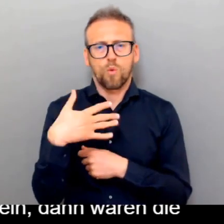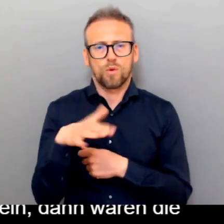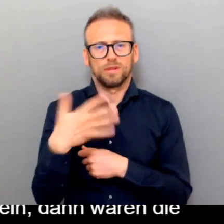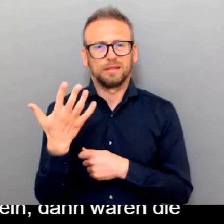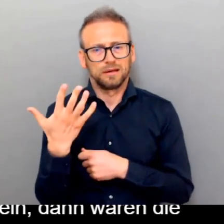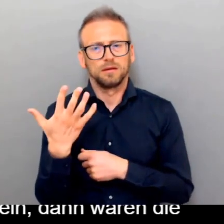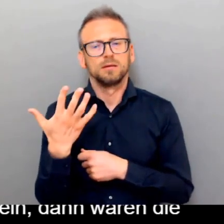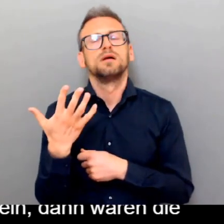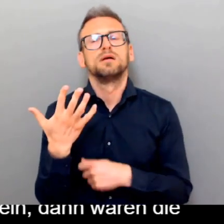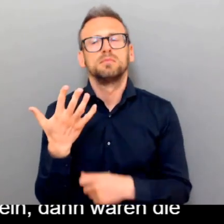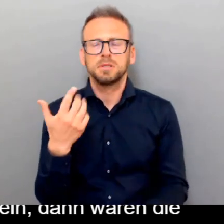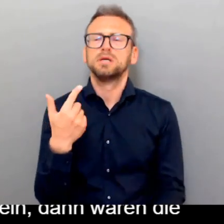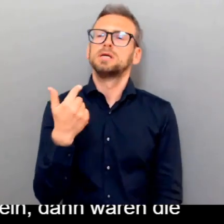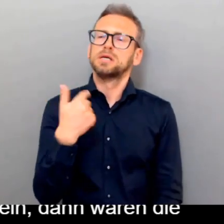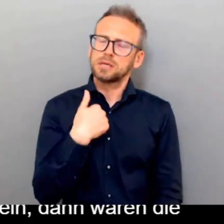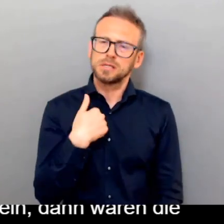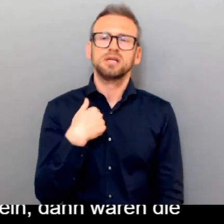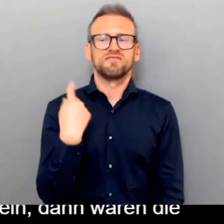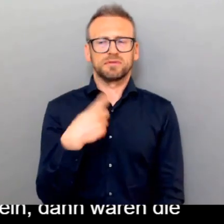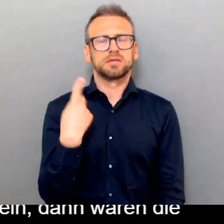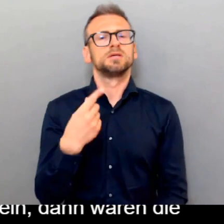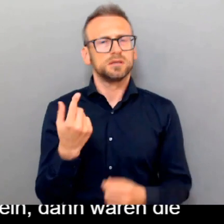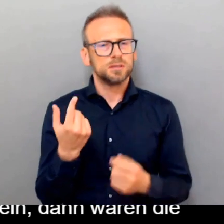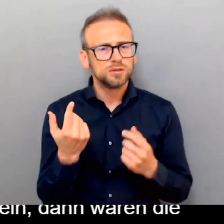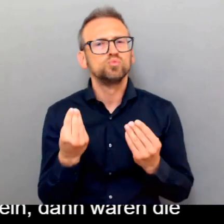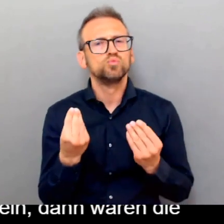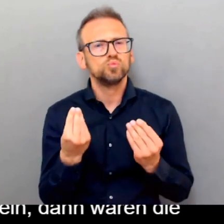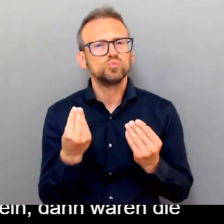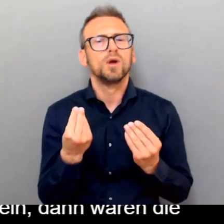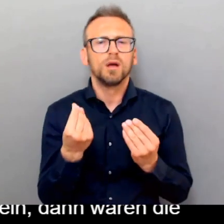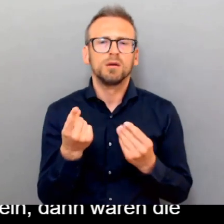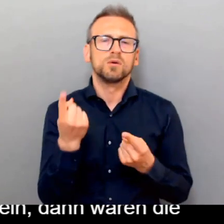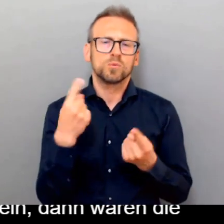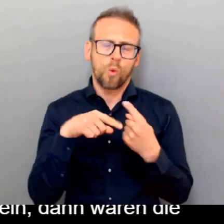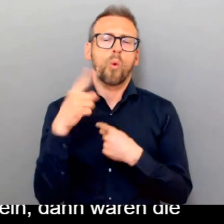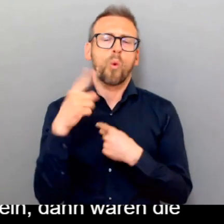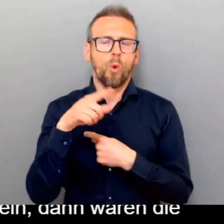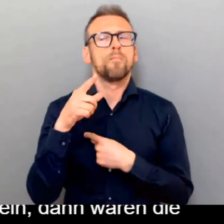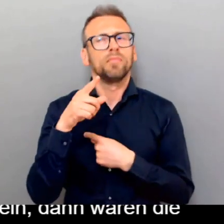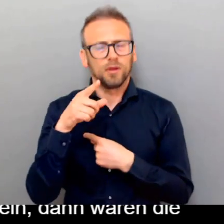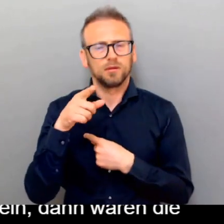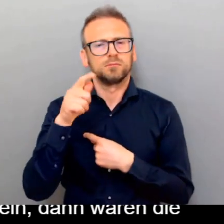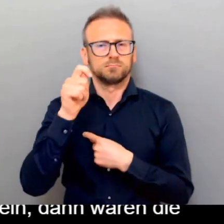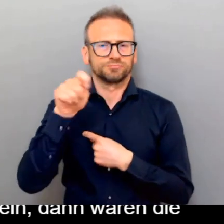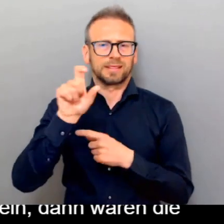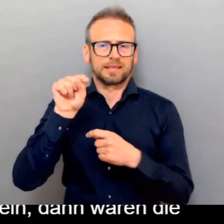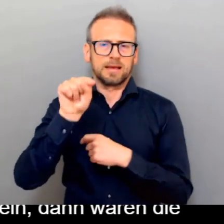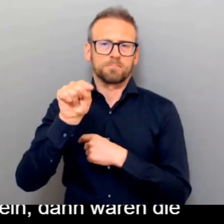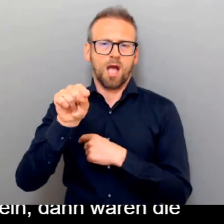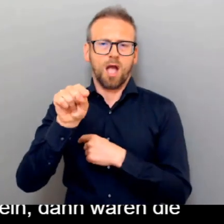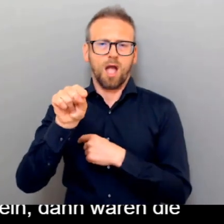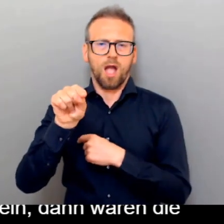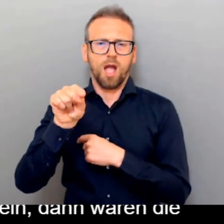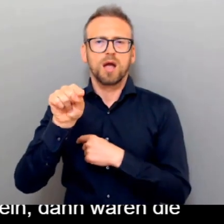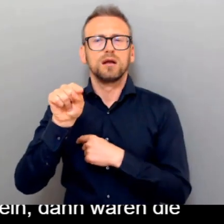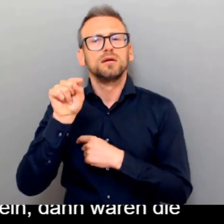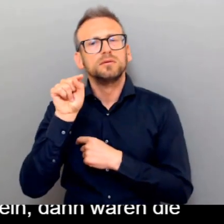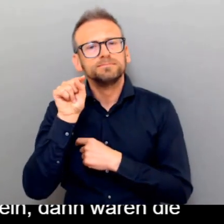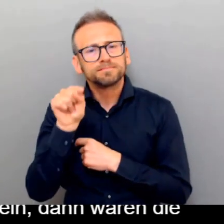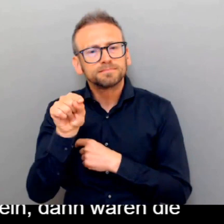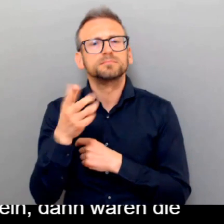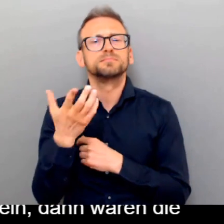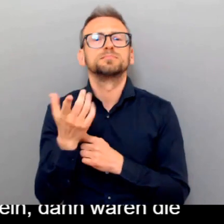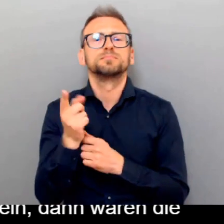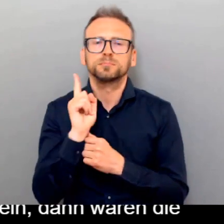Wir gehen davon aus, den noch zu bekommen. Ansonsten müssen wir eben bei gewissen Programmen ein bisschen überlegen, aber noch haben wir